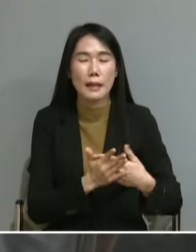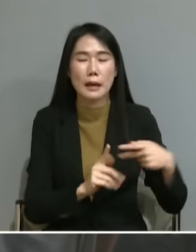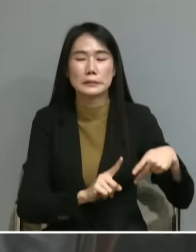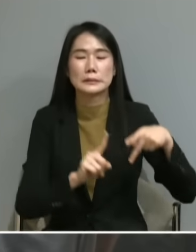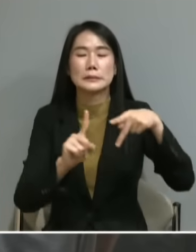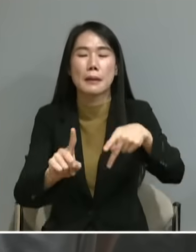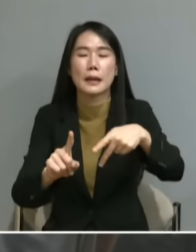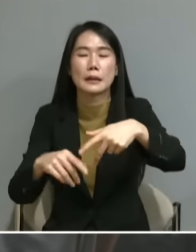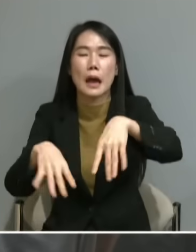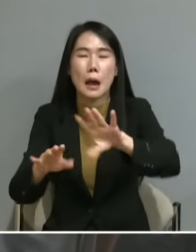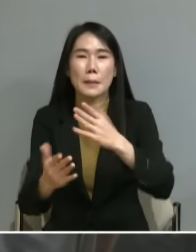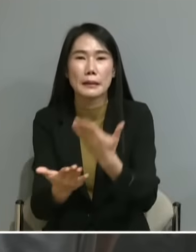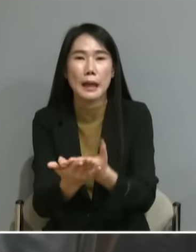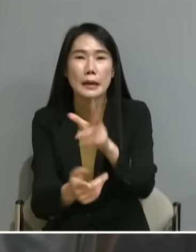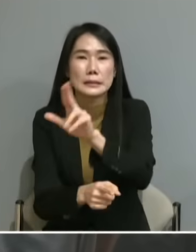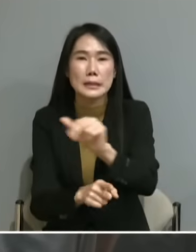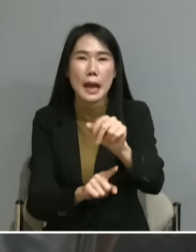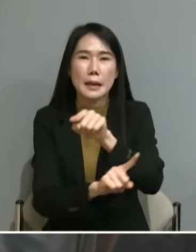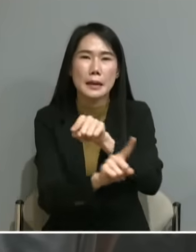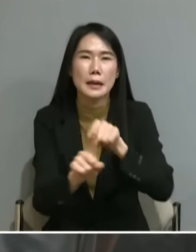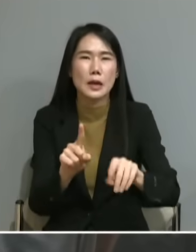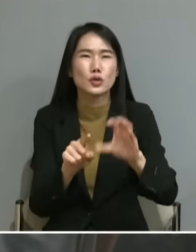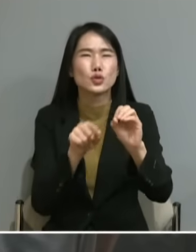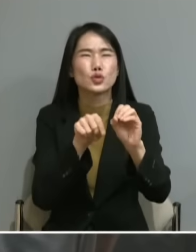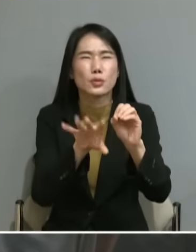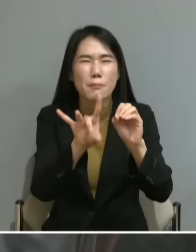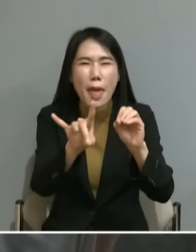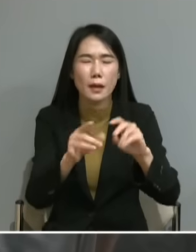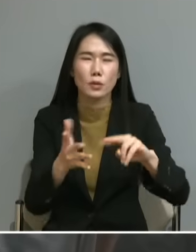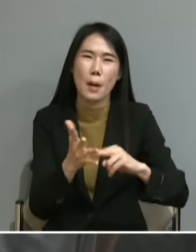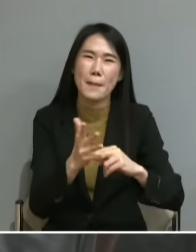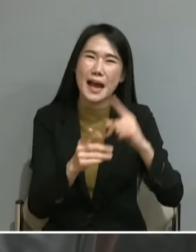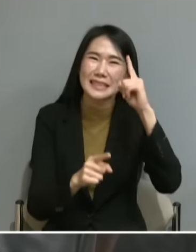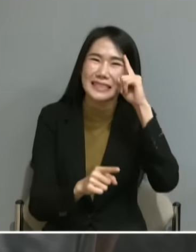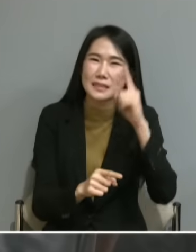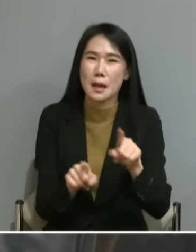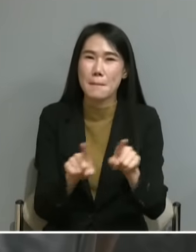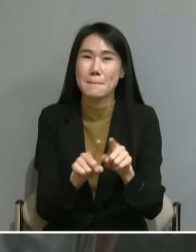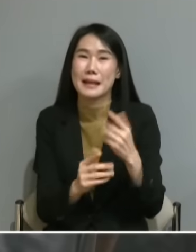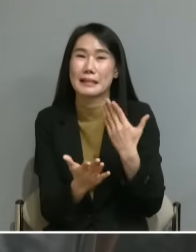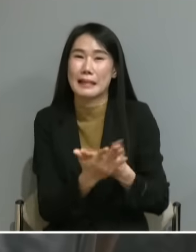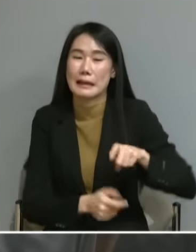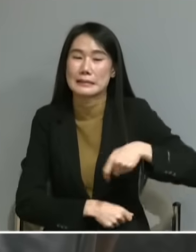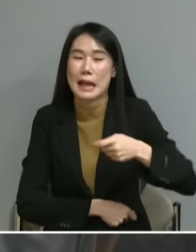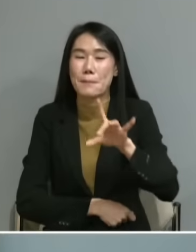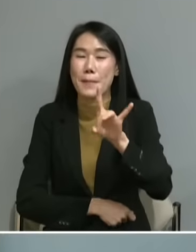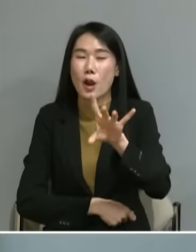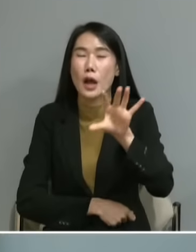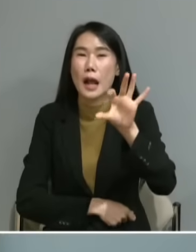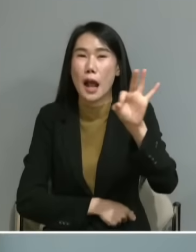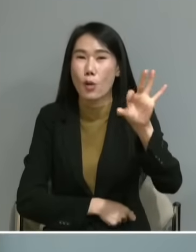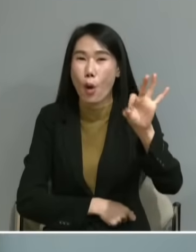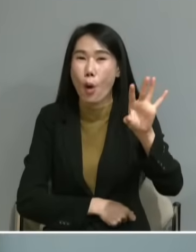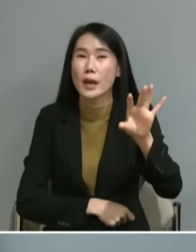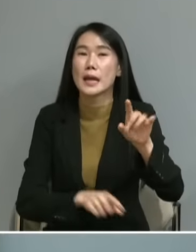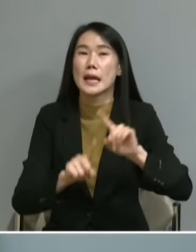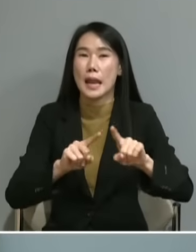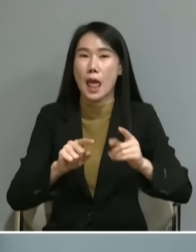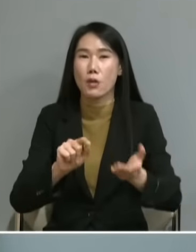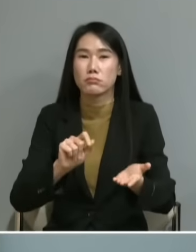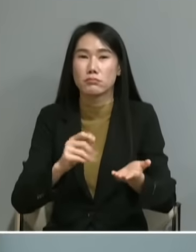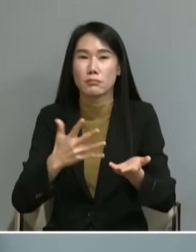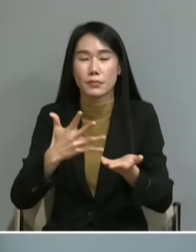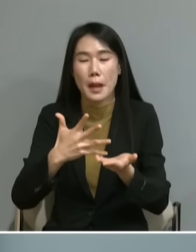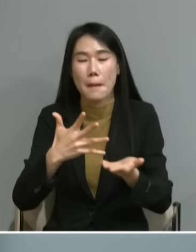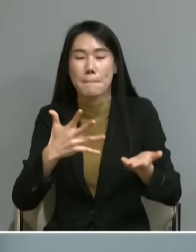ช้เนี่ยอยู่ที่ประมาณ 0.8 หมายความว่าจะใช้800กว่าบาท900บาทนะครับกลุ่มถัดมาก็จะลดหลั่นล